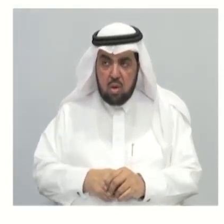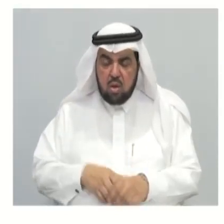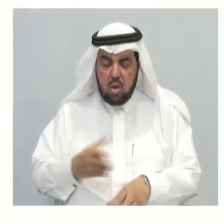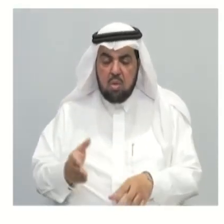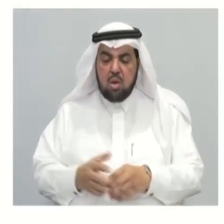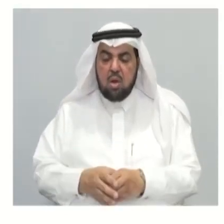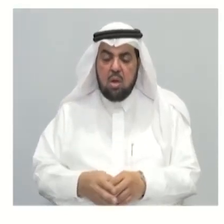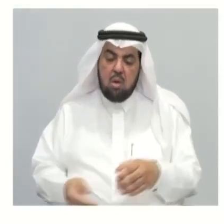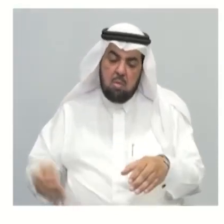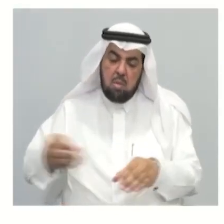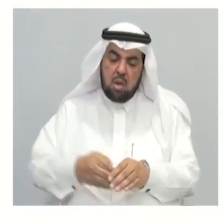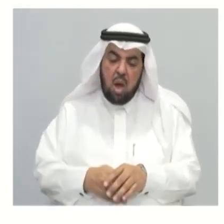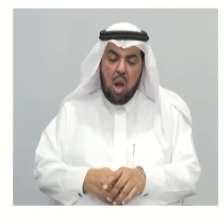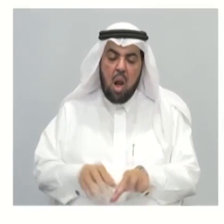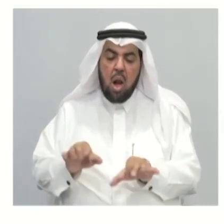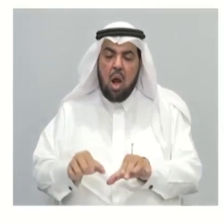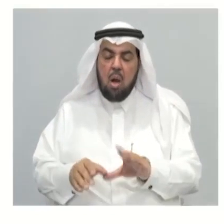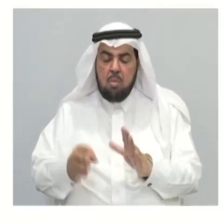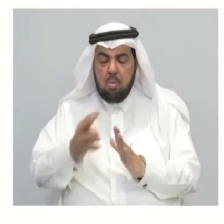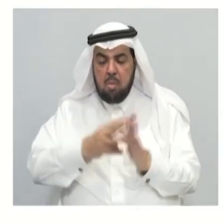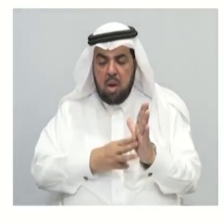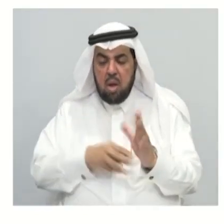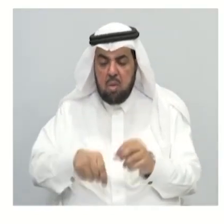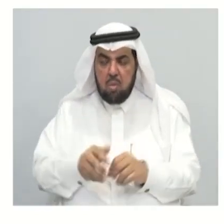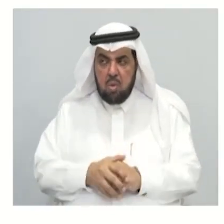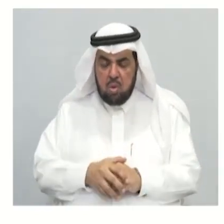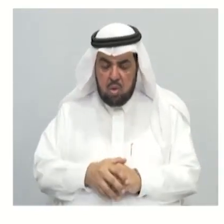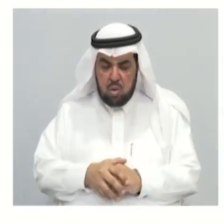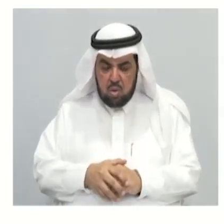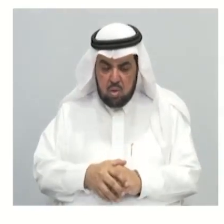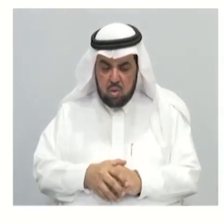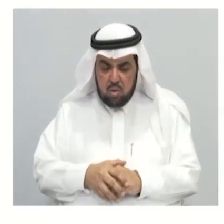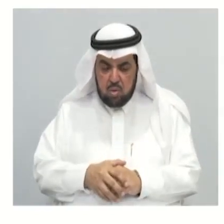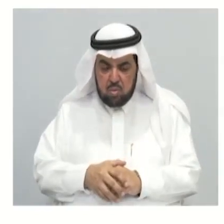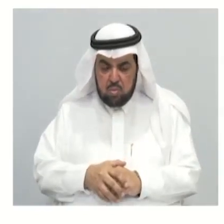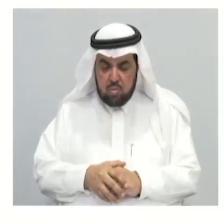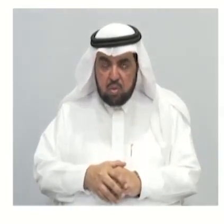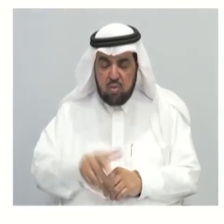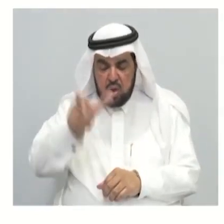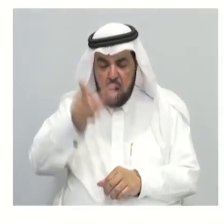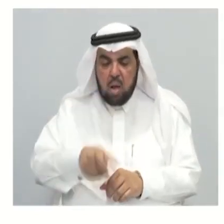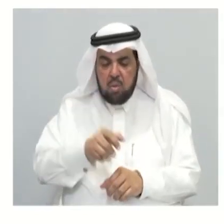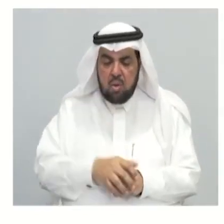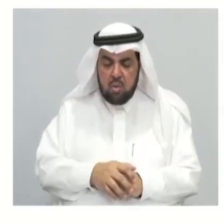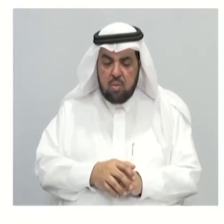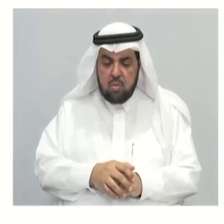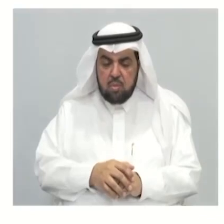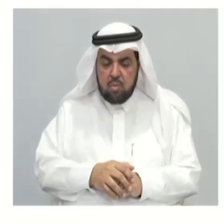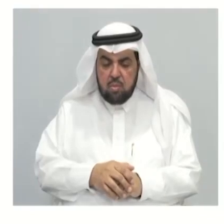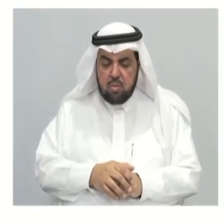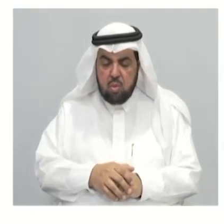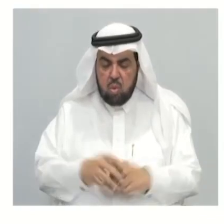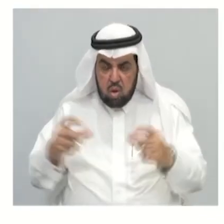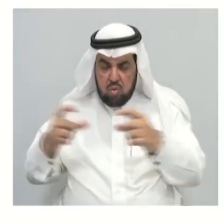نقوم بادخال النصوص الموجوده في الاعمده او في